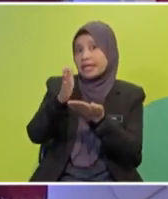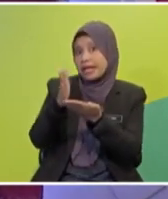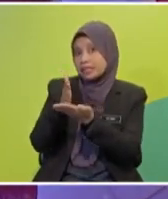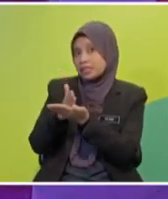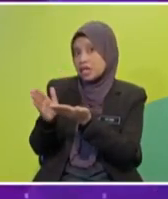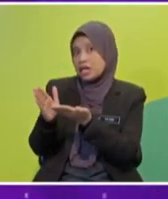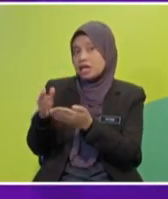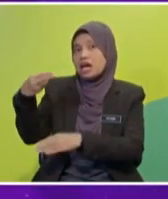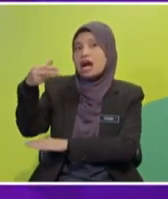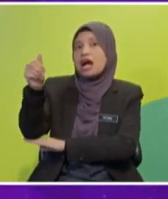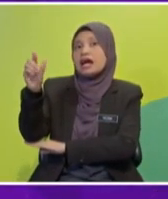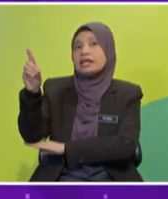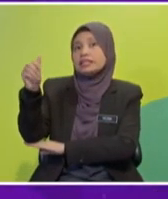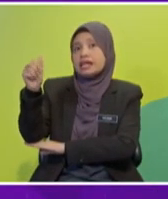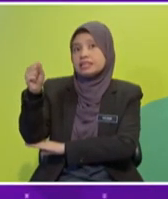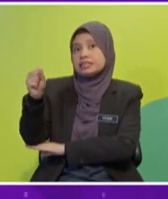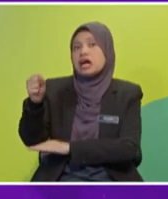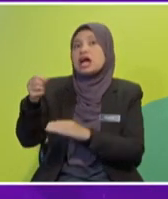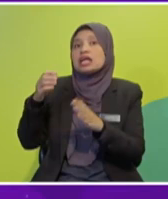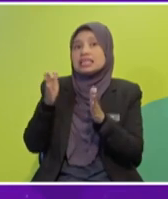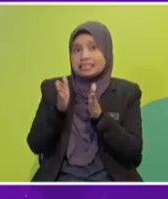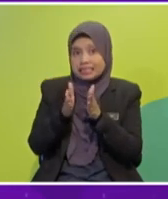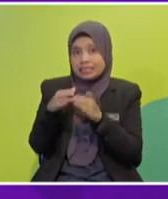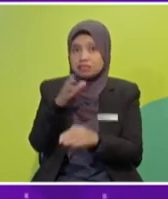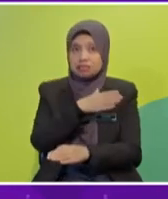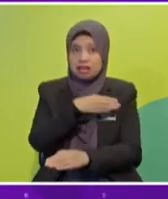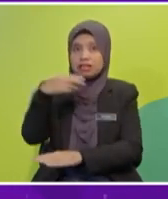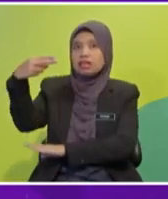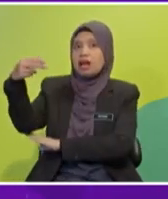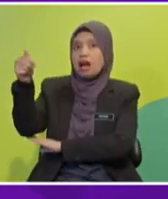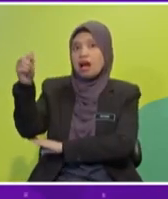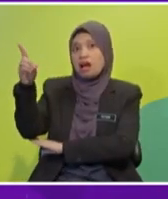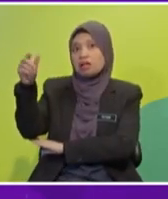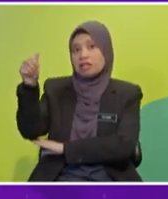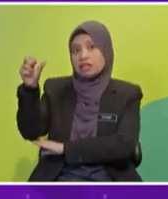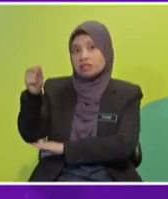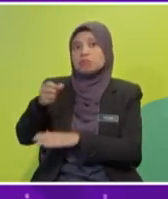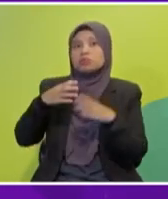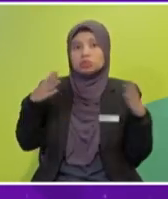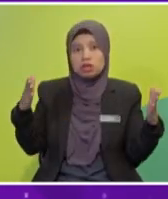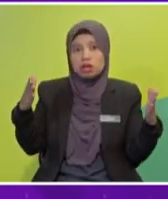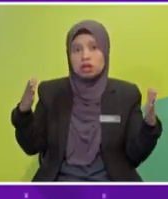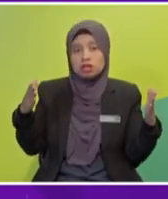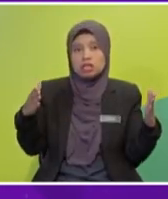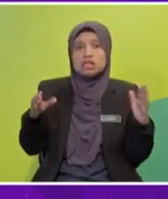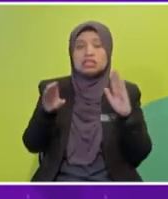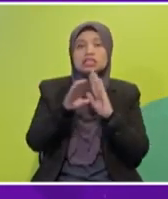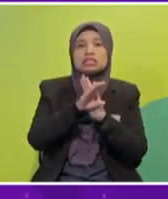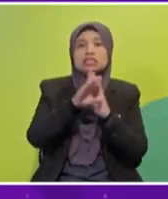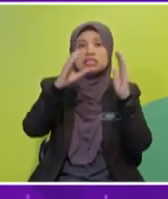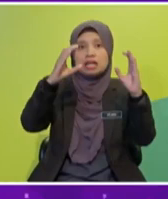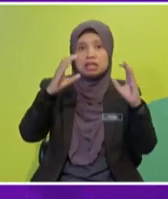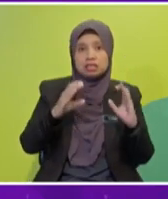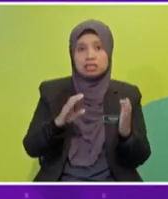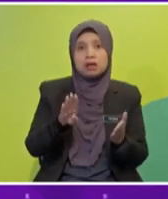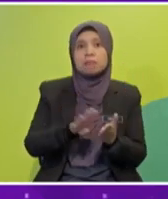hadas kecil dan hadas besar. Jadi hari ini kita nak fokus kepada hadas besar. Hadas besar, cara bersuci adalah,